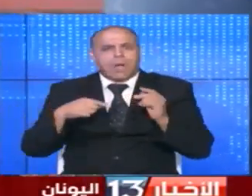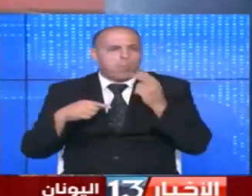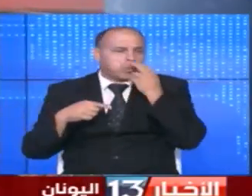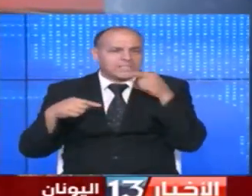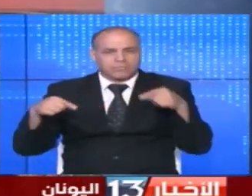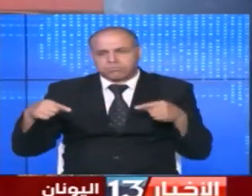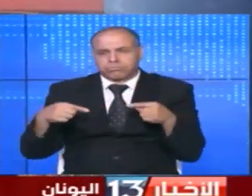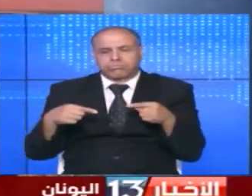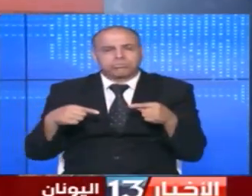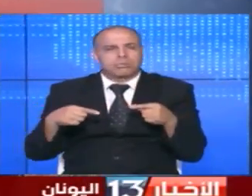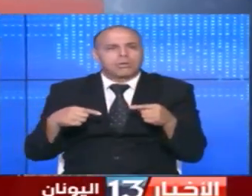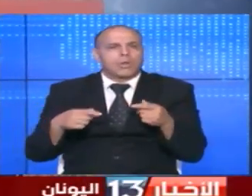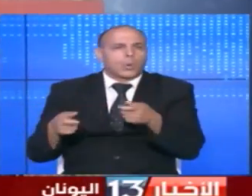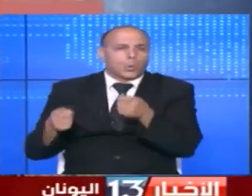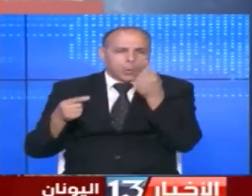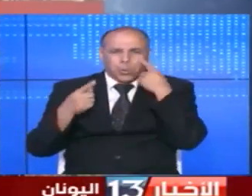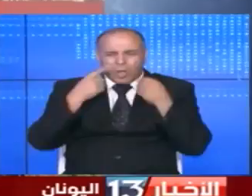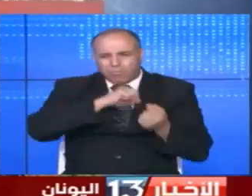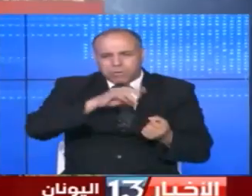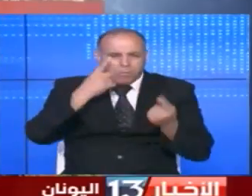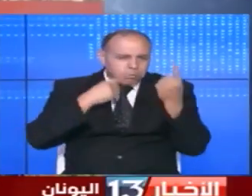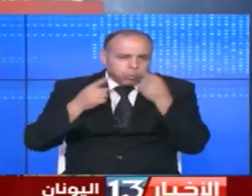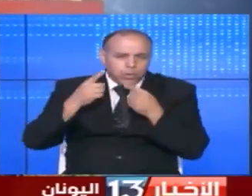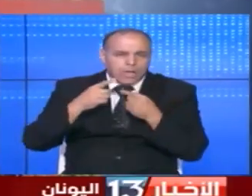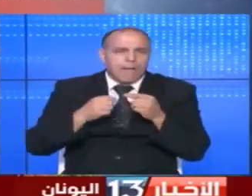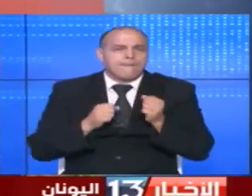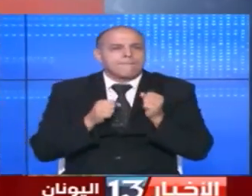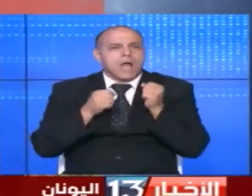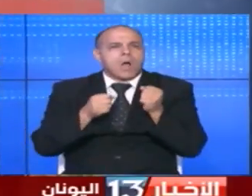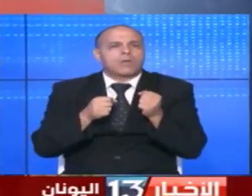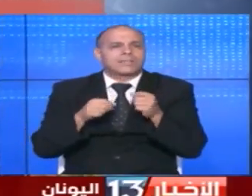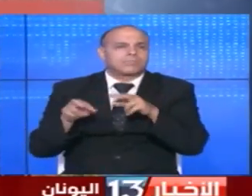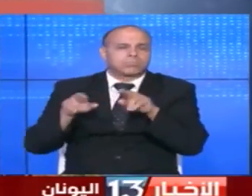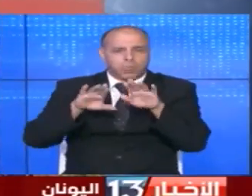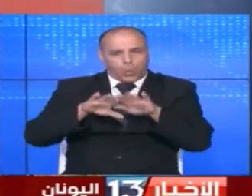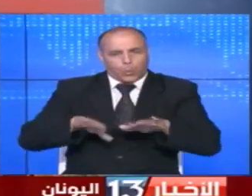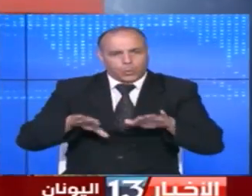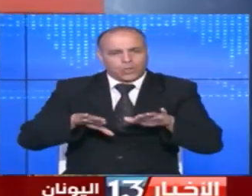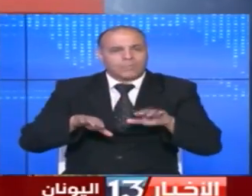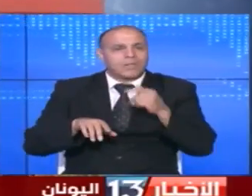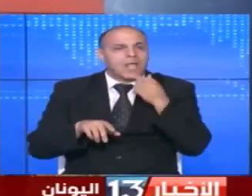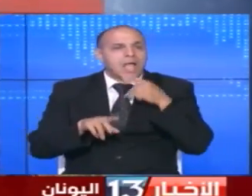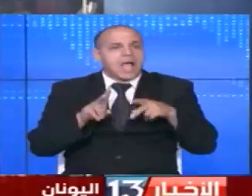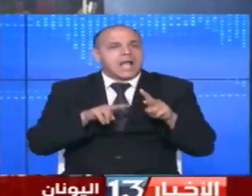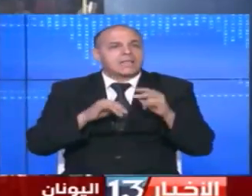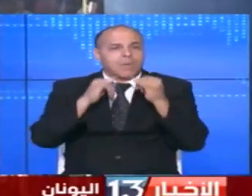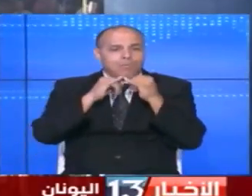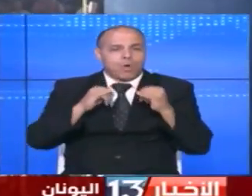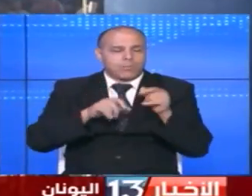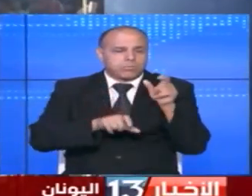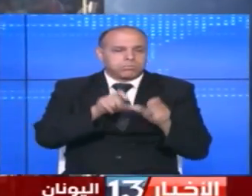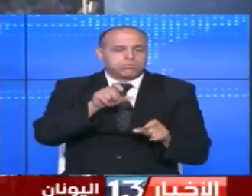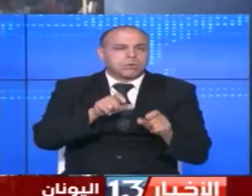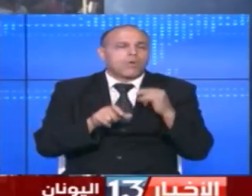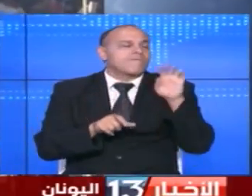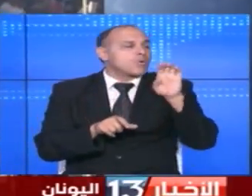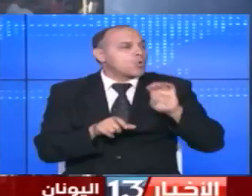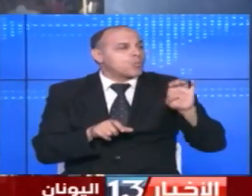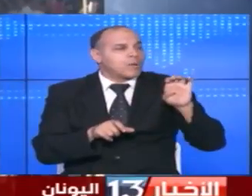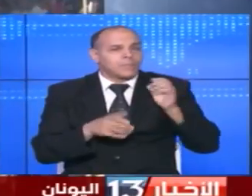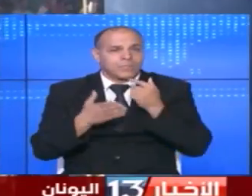الشرطه التي استخدمت الغاز المسيل الدموع في محاوله لاستعاده الهدوء في اكبر مخيم للاجئين في اوروبا